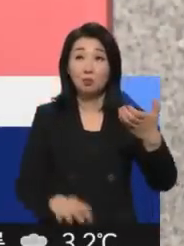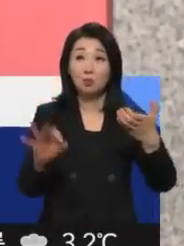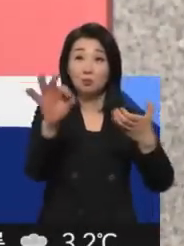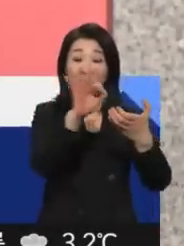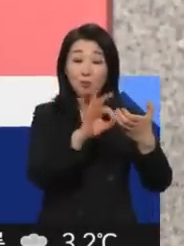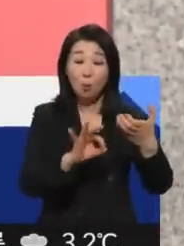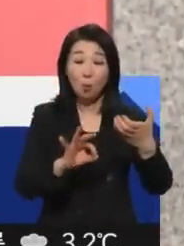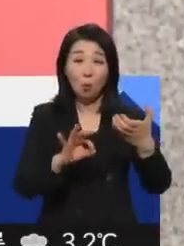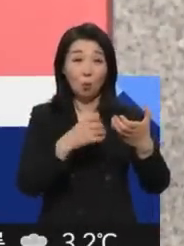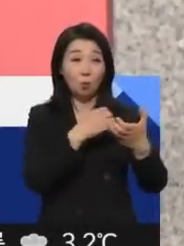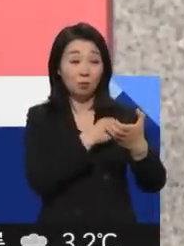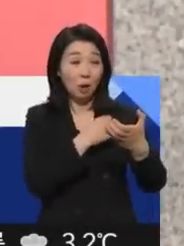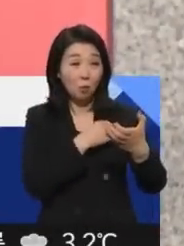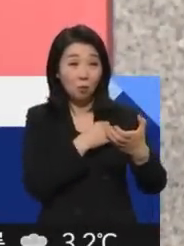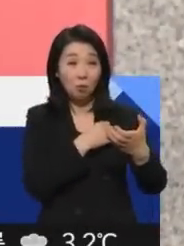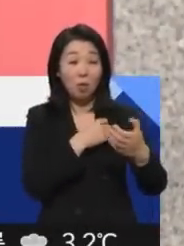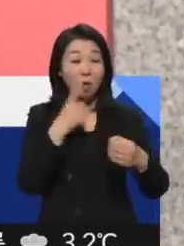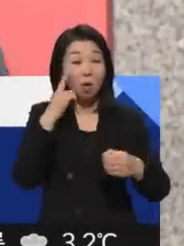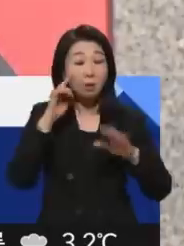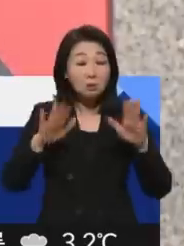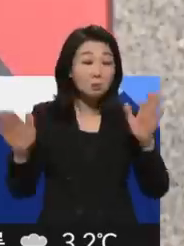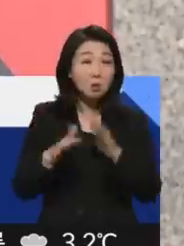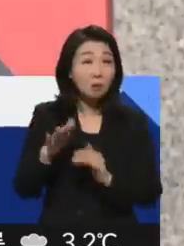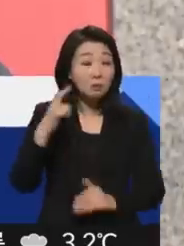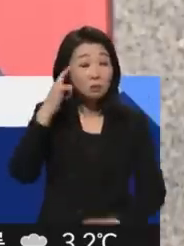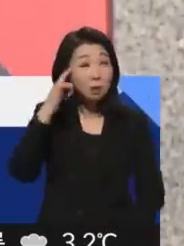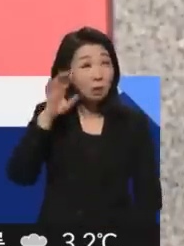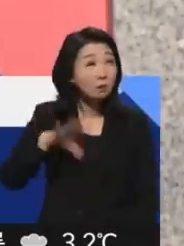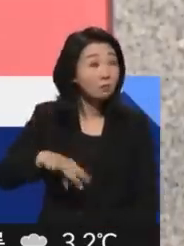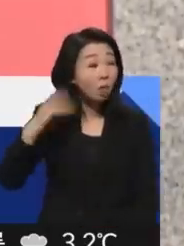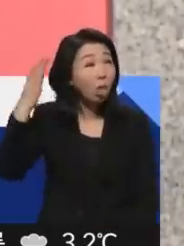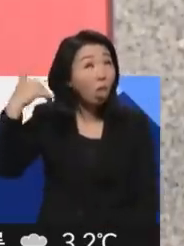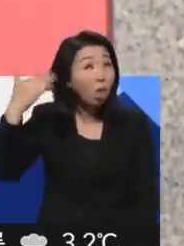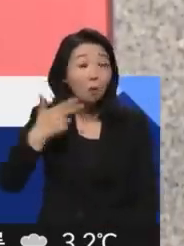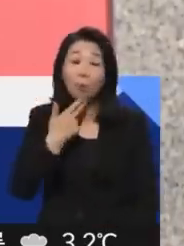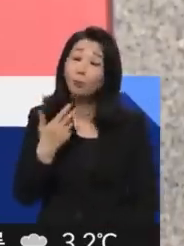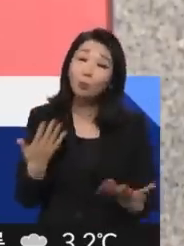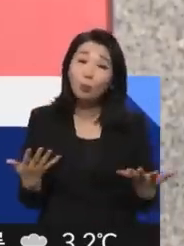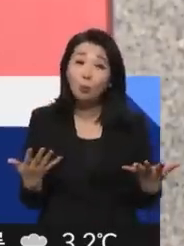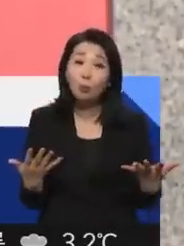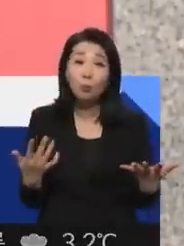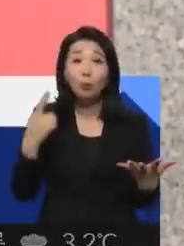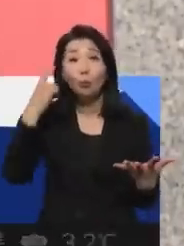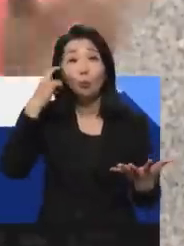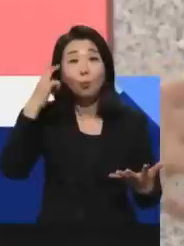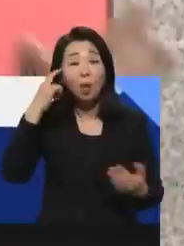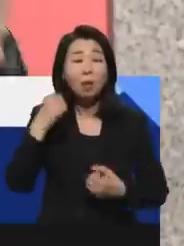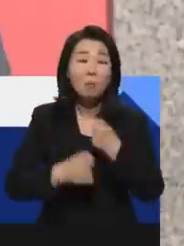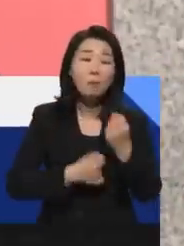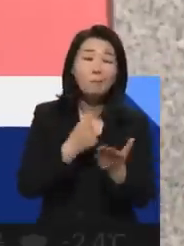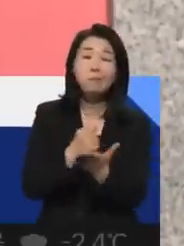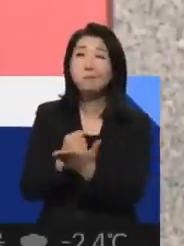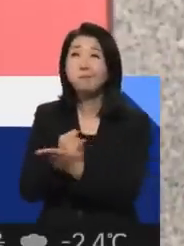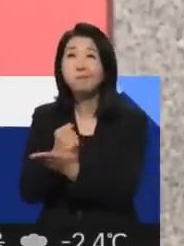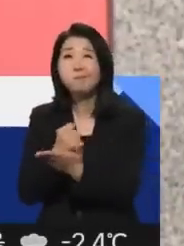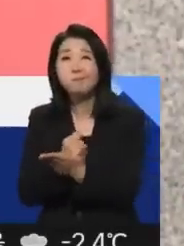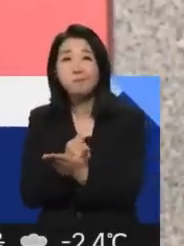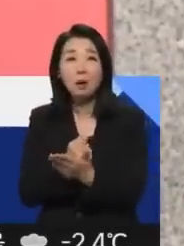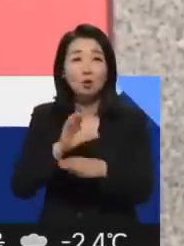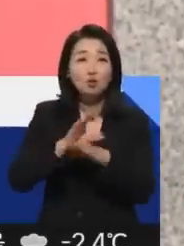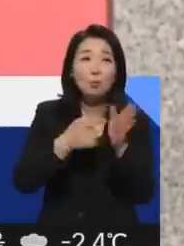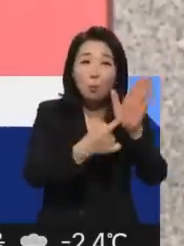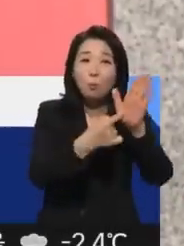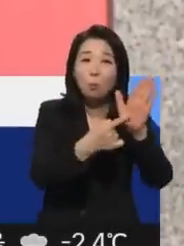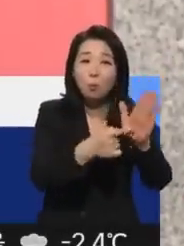하겠다? 생전 들어보지도 못한 생각이에요. 제 머릿속에 전혀 있지 않은 얘기들을 갖다가 마음대로 지어서 언론에 보도하게